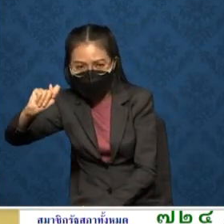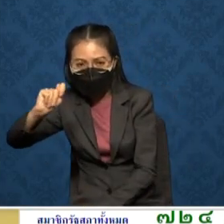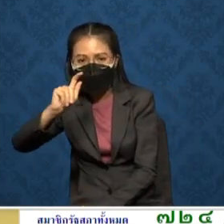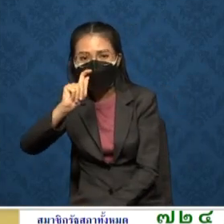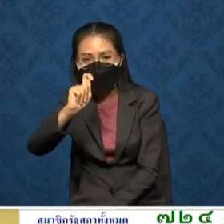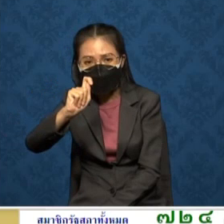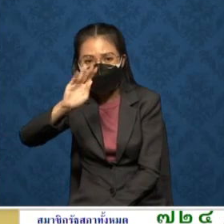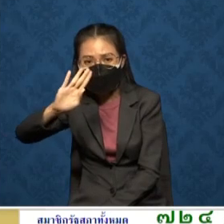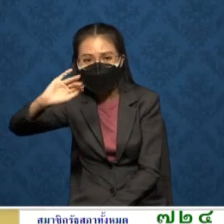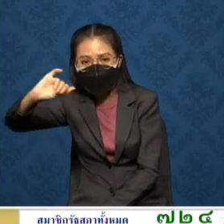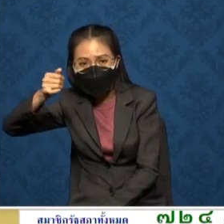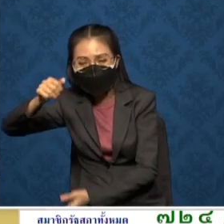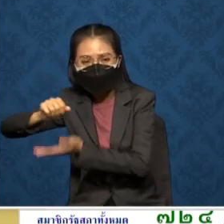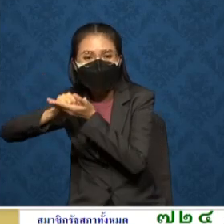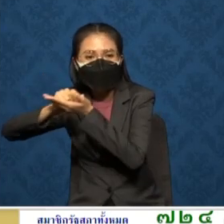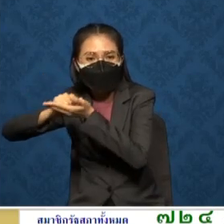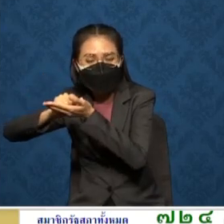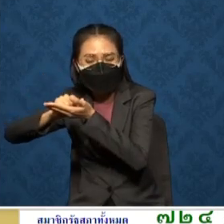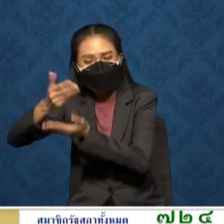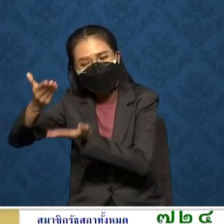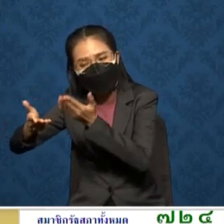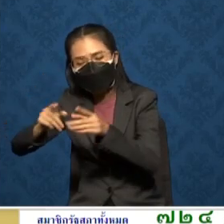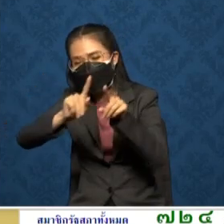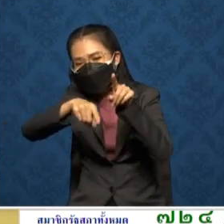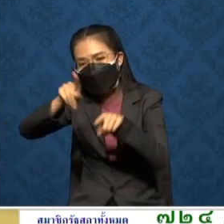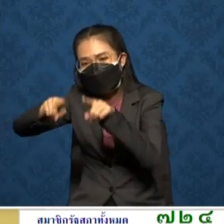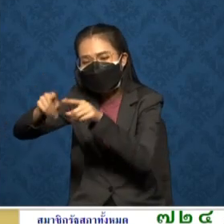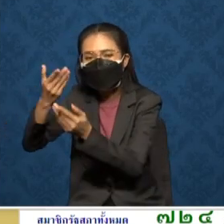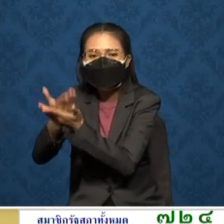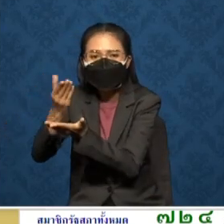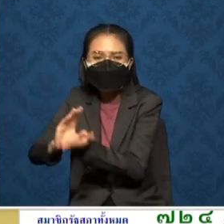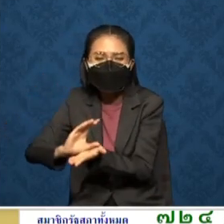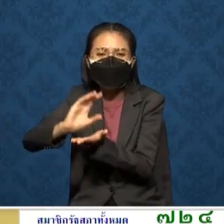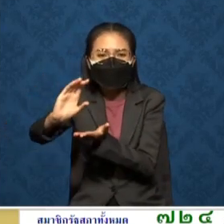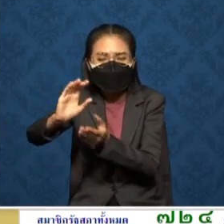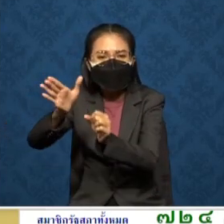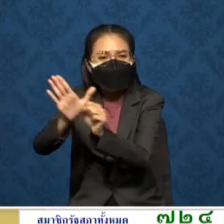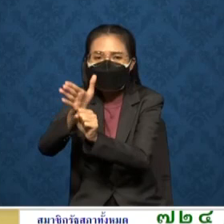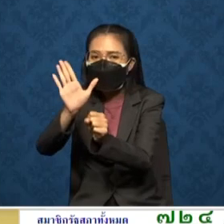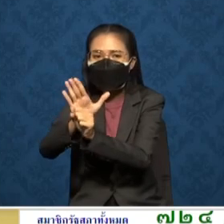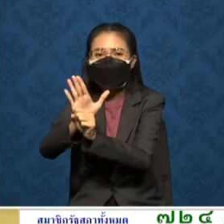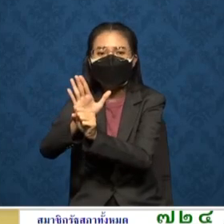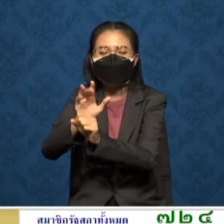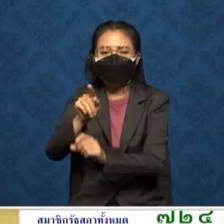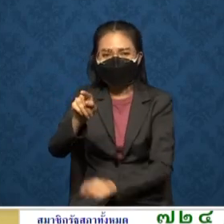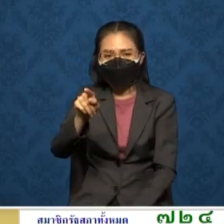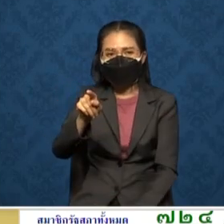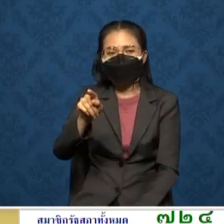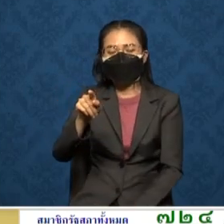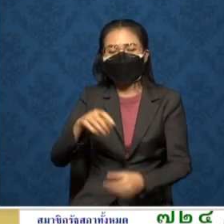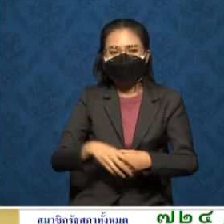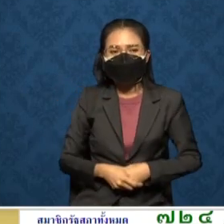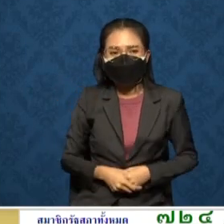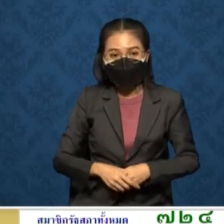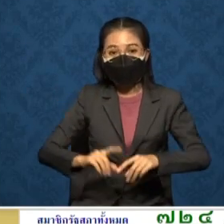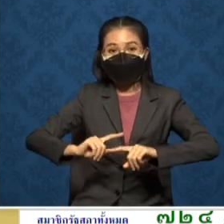างแห่งหรือบางท้องถิ่นอาจจะไม่สามารถมีงบประมาณหรือมีค่าใช้จ่ายในส่วนนี้ได้